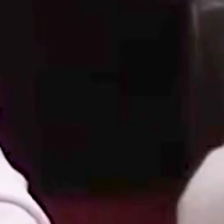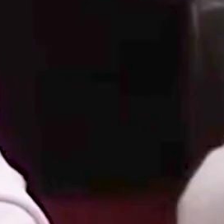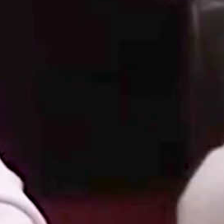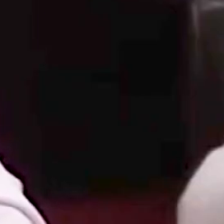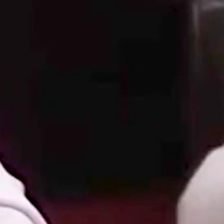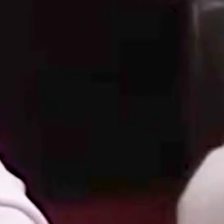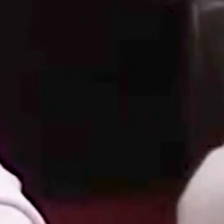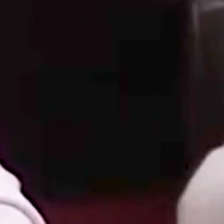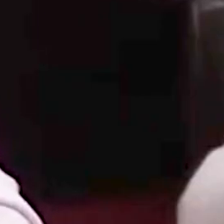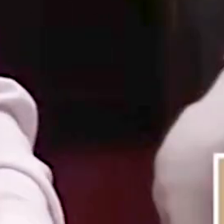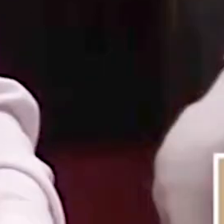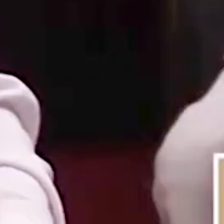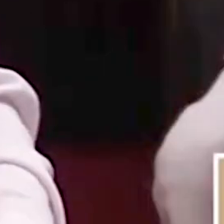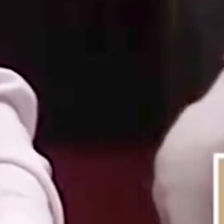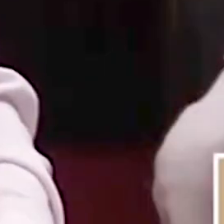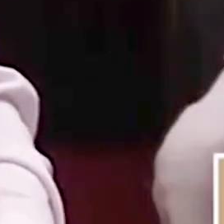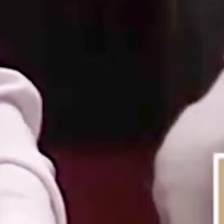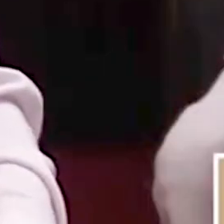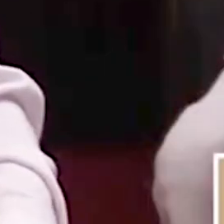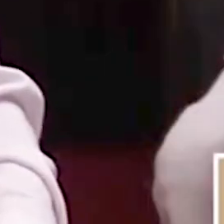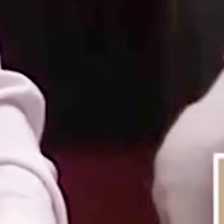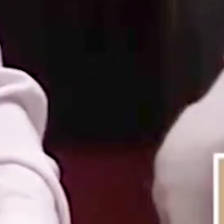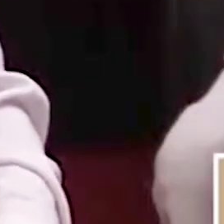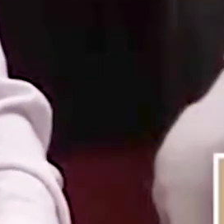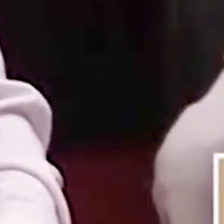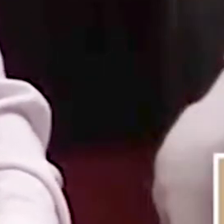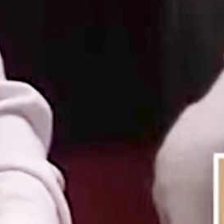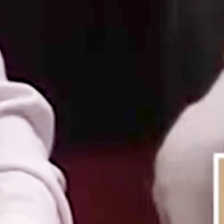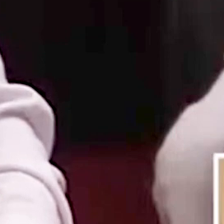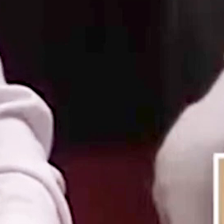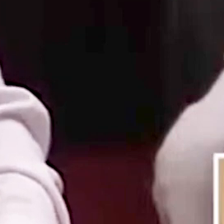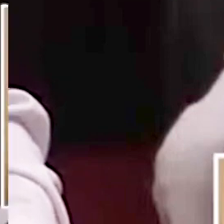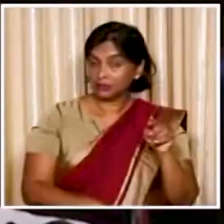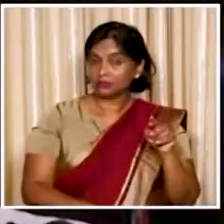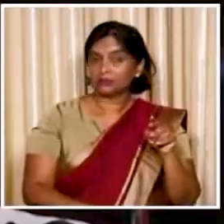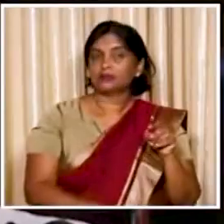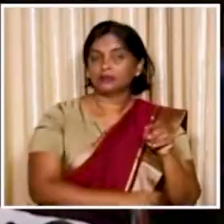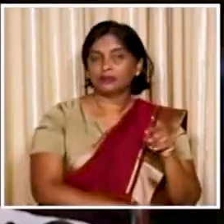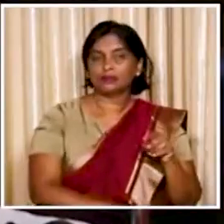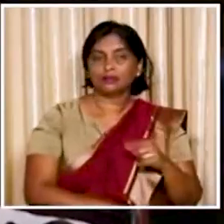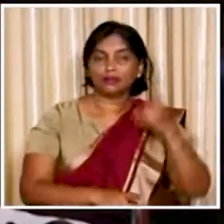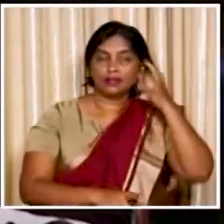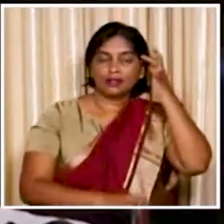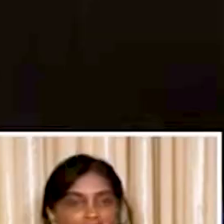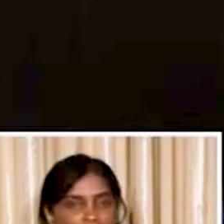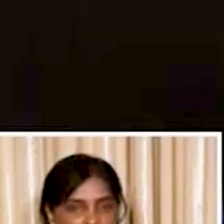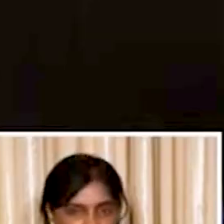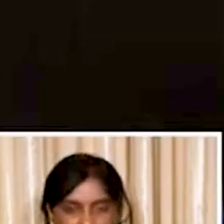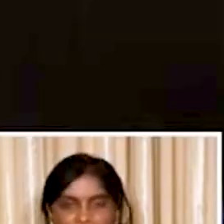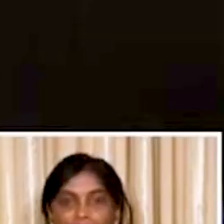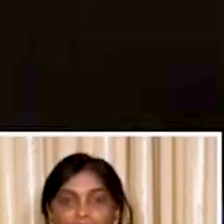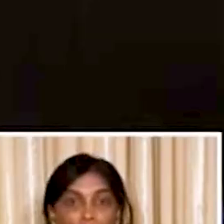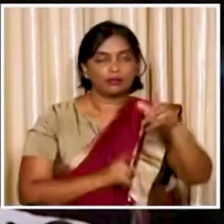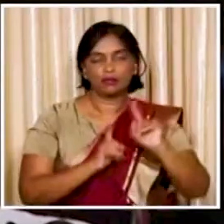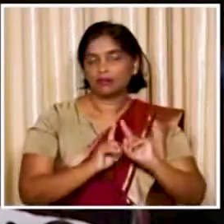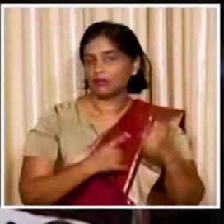තේරෙන්නේ මොලේ කලණක්වත් නැහැ ජනාධිපතිතුමාට වෙලාව දුන්නා නම් මට කියලා දෙන්න ඕන මනෝරාජික අදහසක් ඉදිරිපත් කරා පොළොවේ